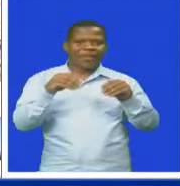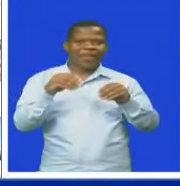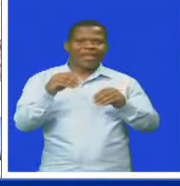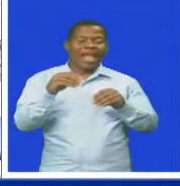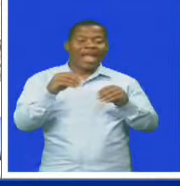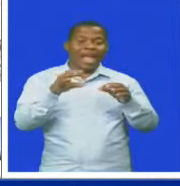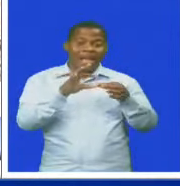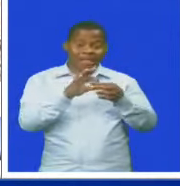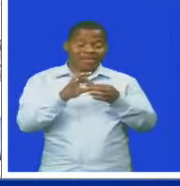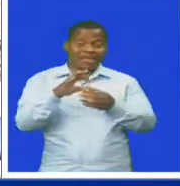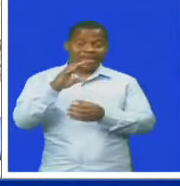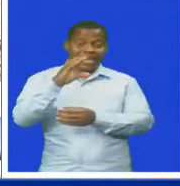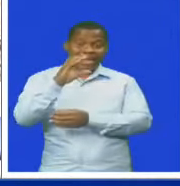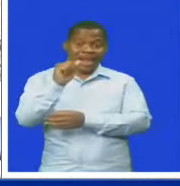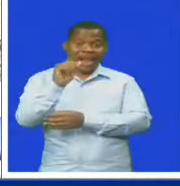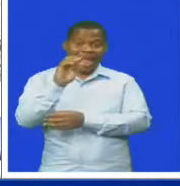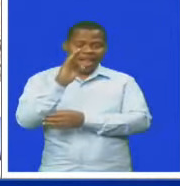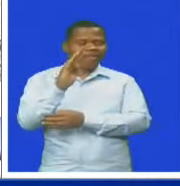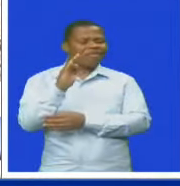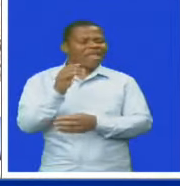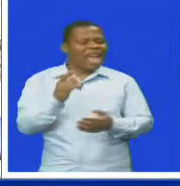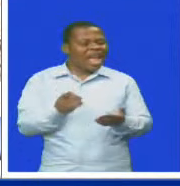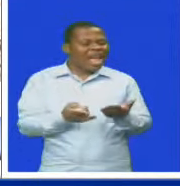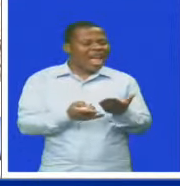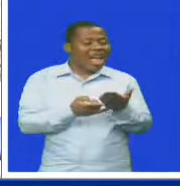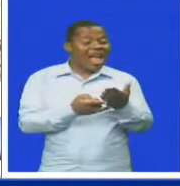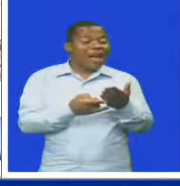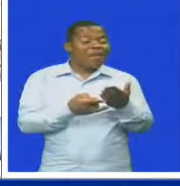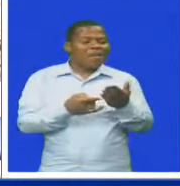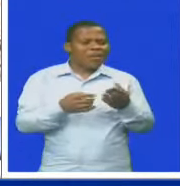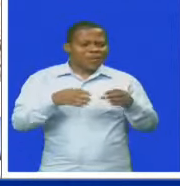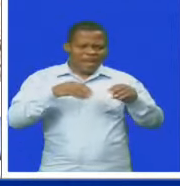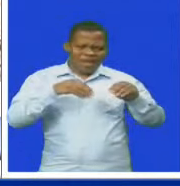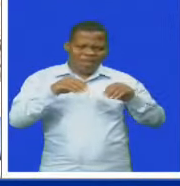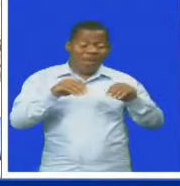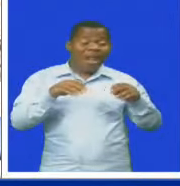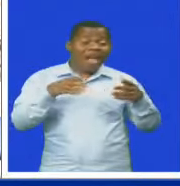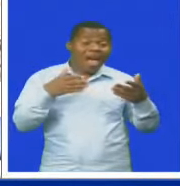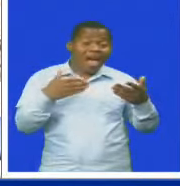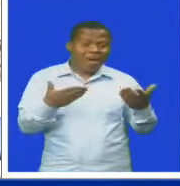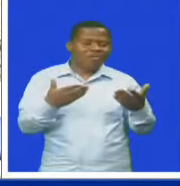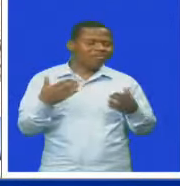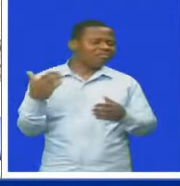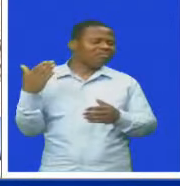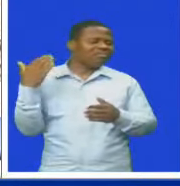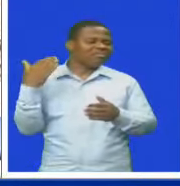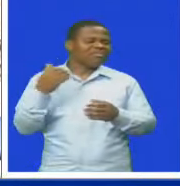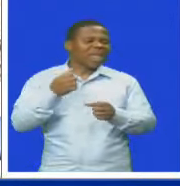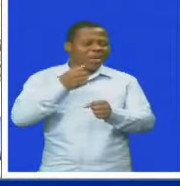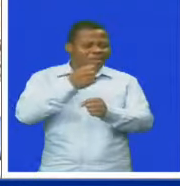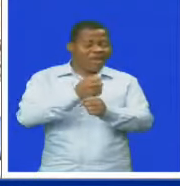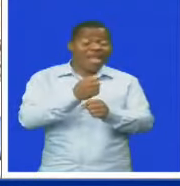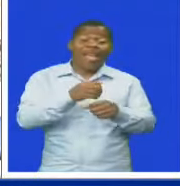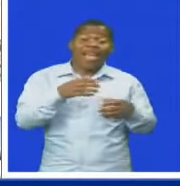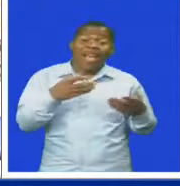Mutsepe uma angawina lolukhetho nasibuka emuva ukuthi ebholeni usebenze kangakanani?